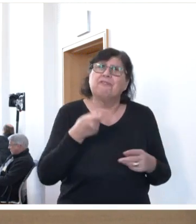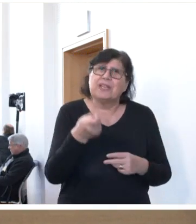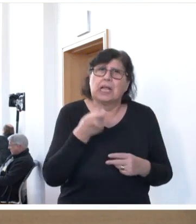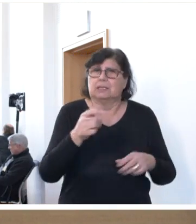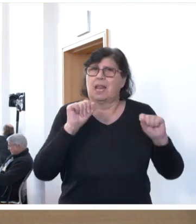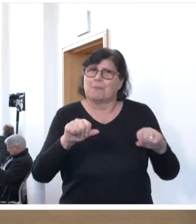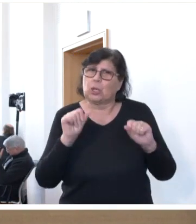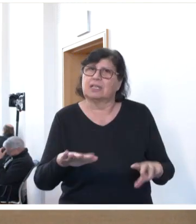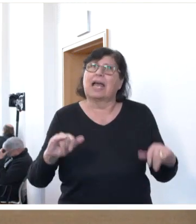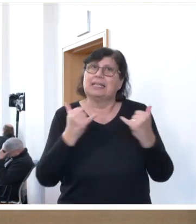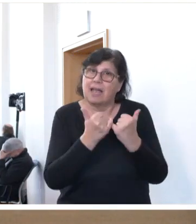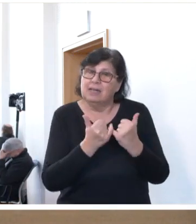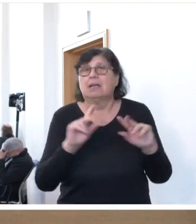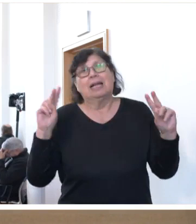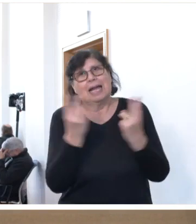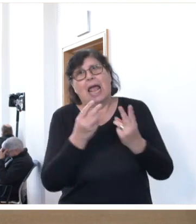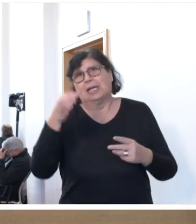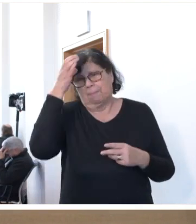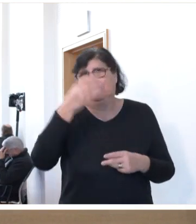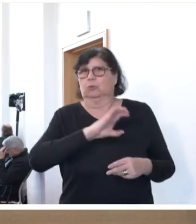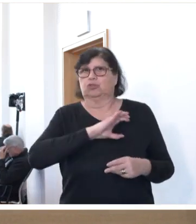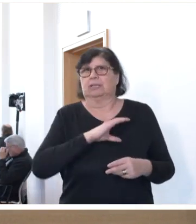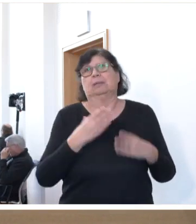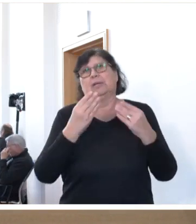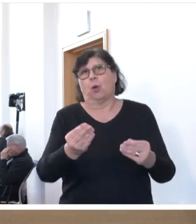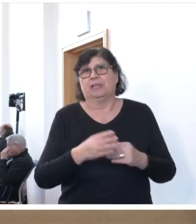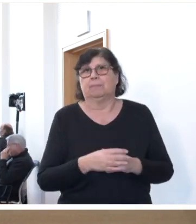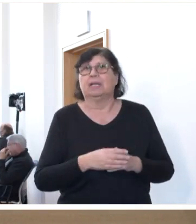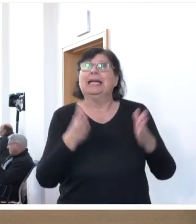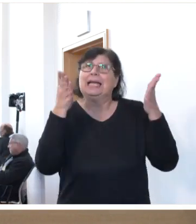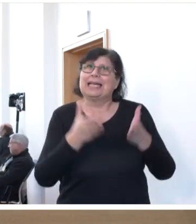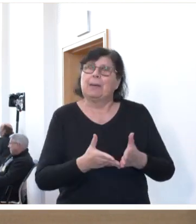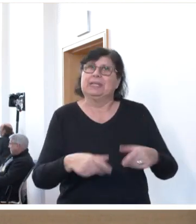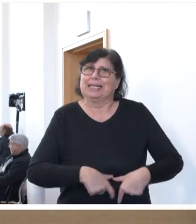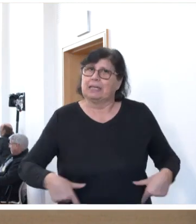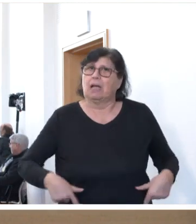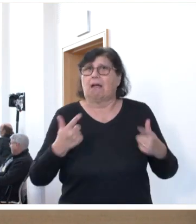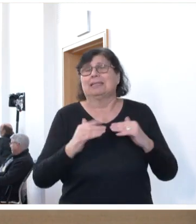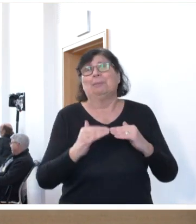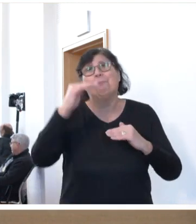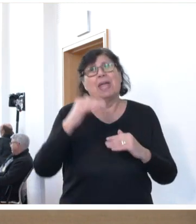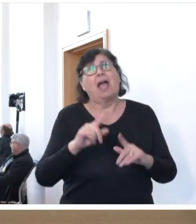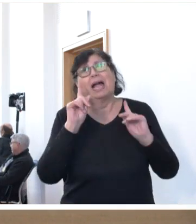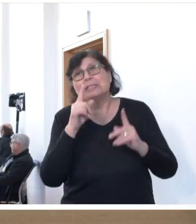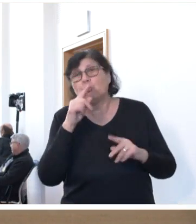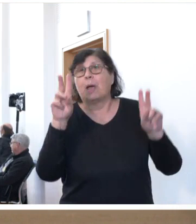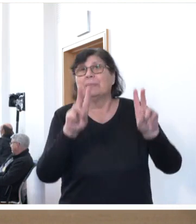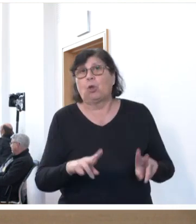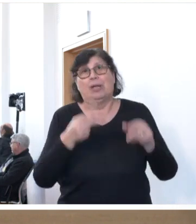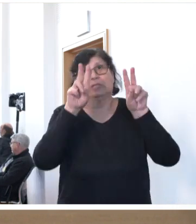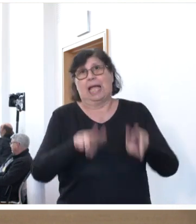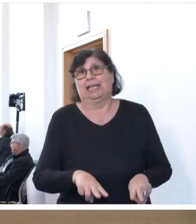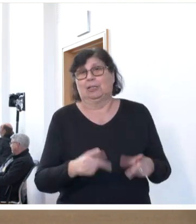der Elternhäuser die gleiche Bildungschancen erhalten. Krippen und Kitas sind viel mehr als reine